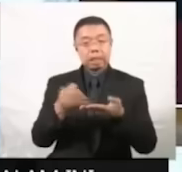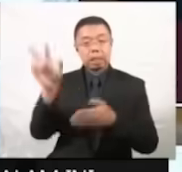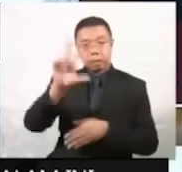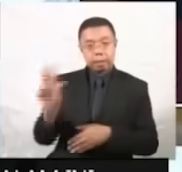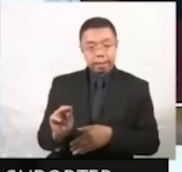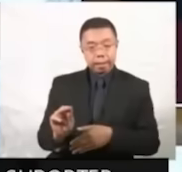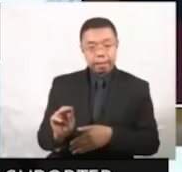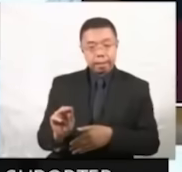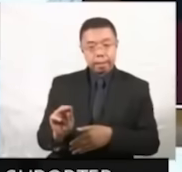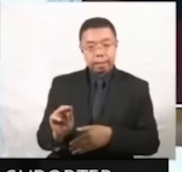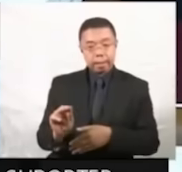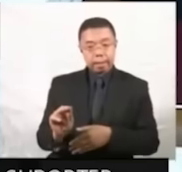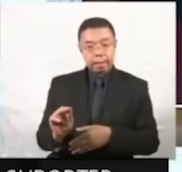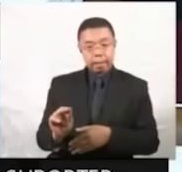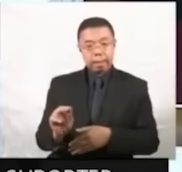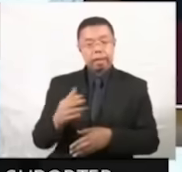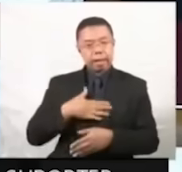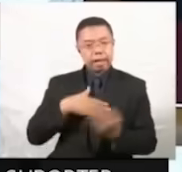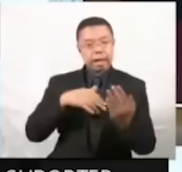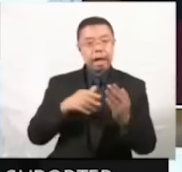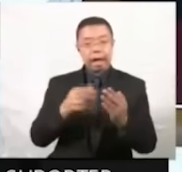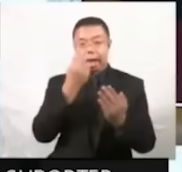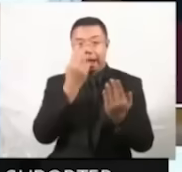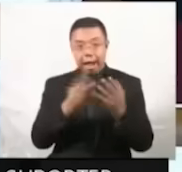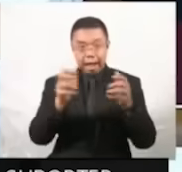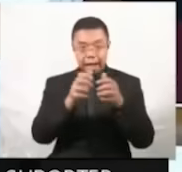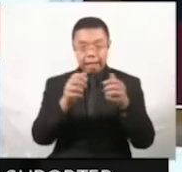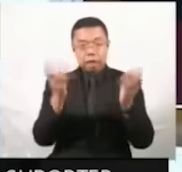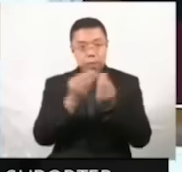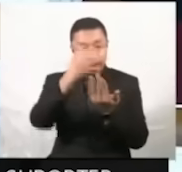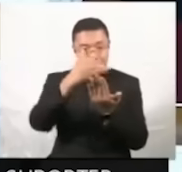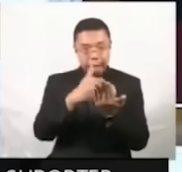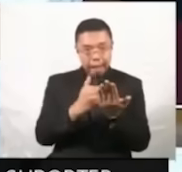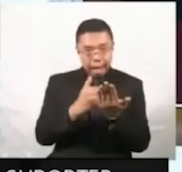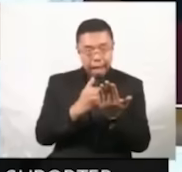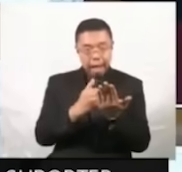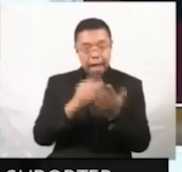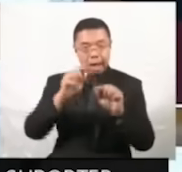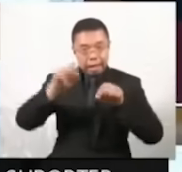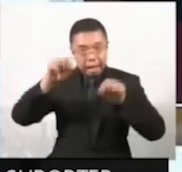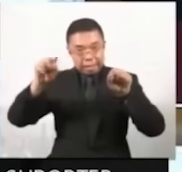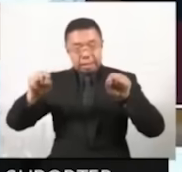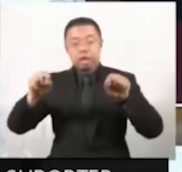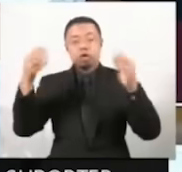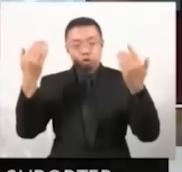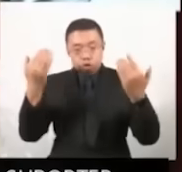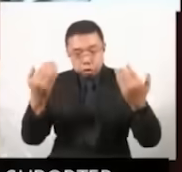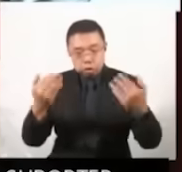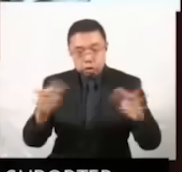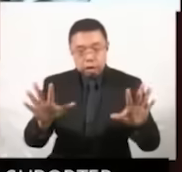Barat yang saya baca secara statistik menjadi ee